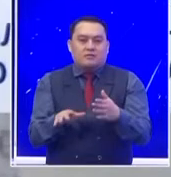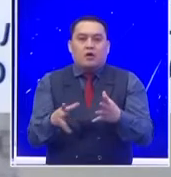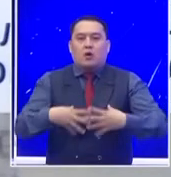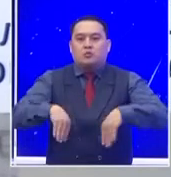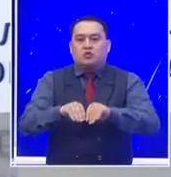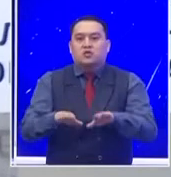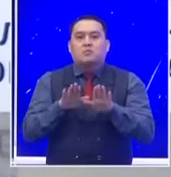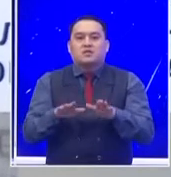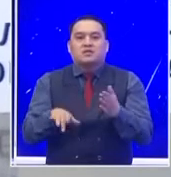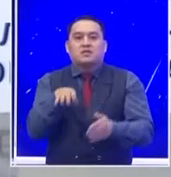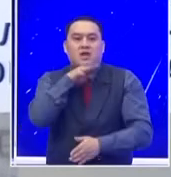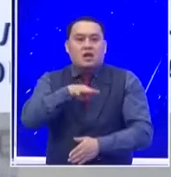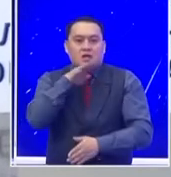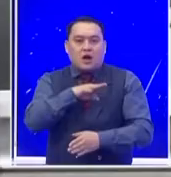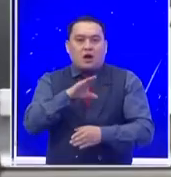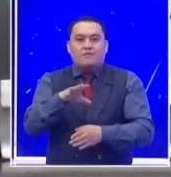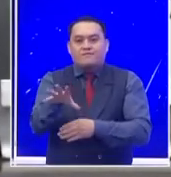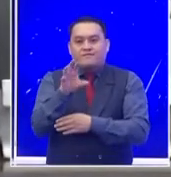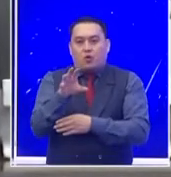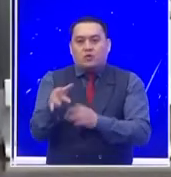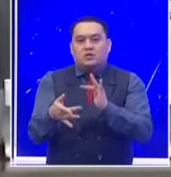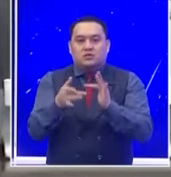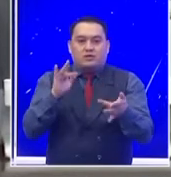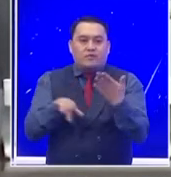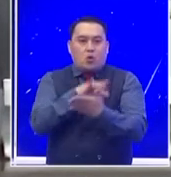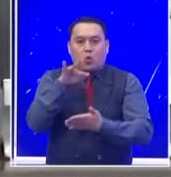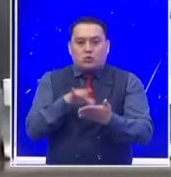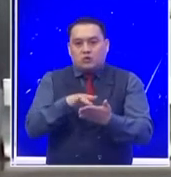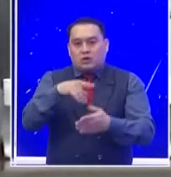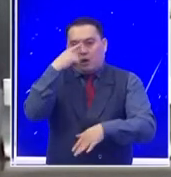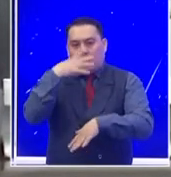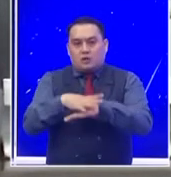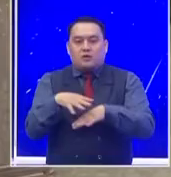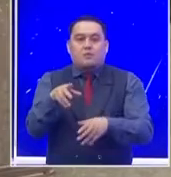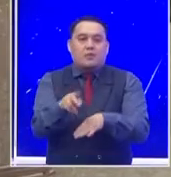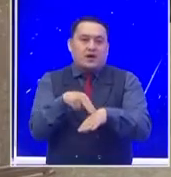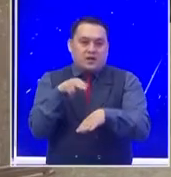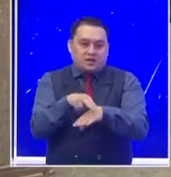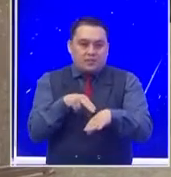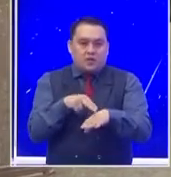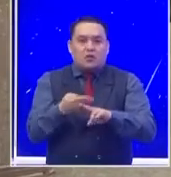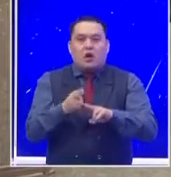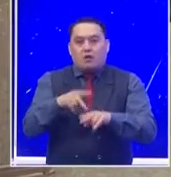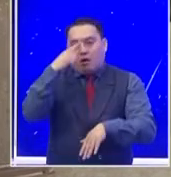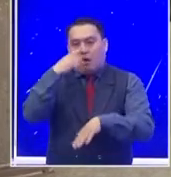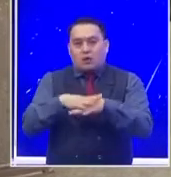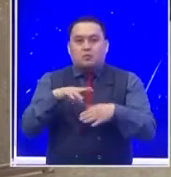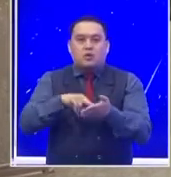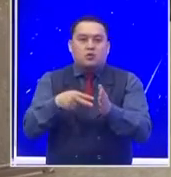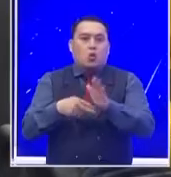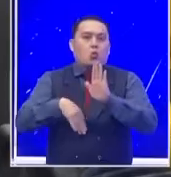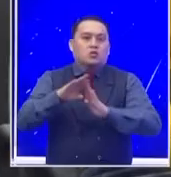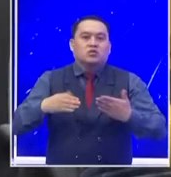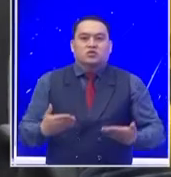общественных местах текиле и отправит фото и видео на сайты городской администрации и полиции таким путем аким планирует улучшить